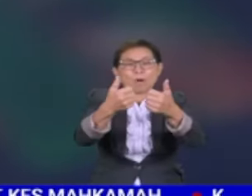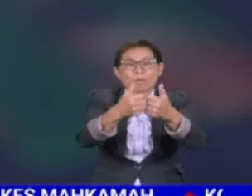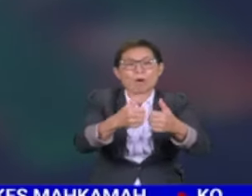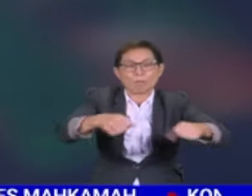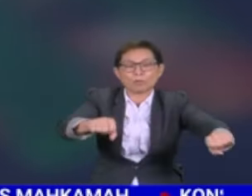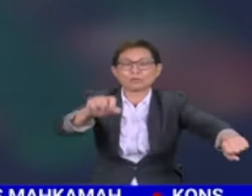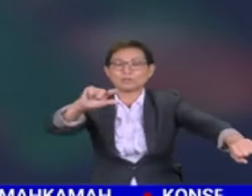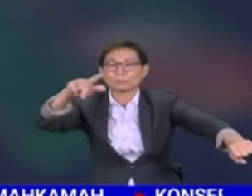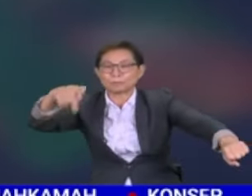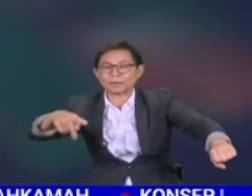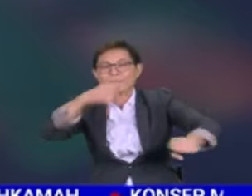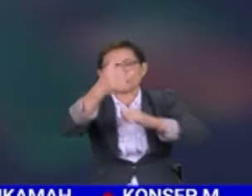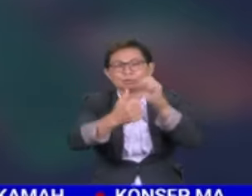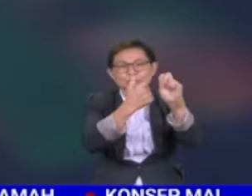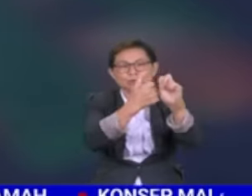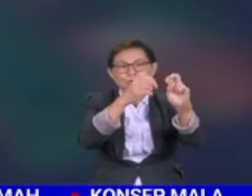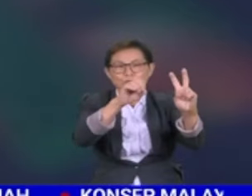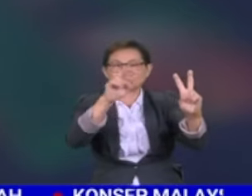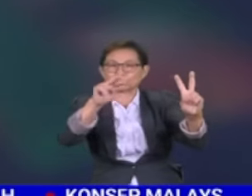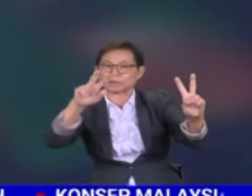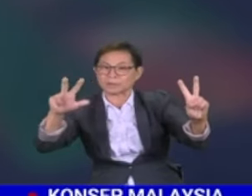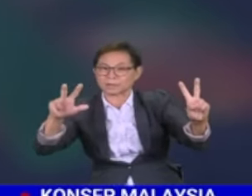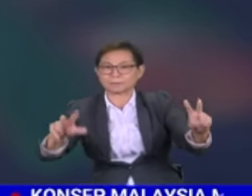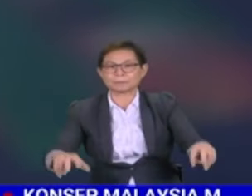MotoGP musim 2023.